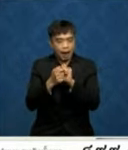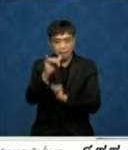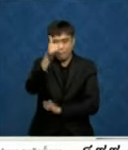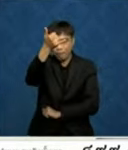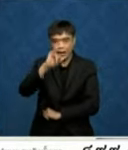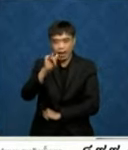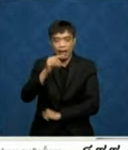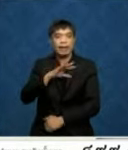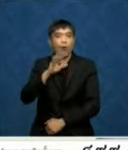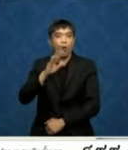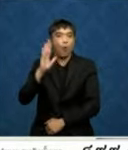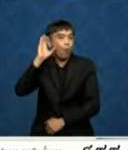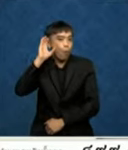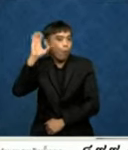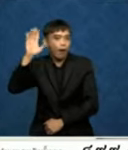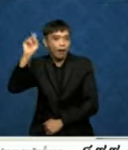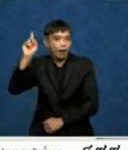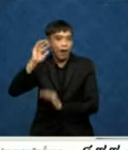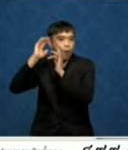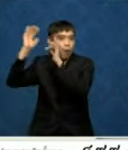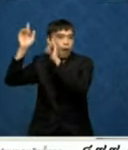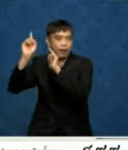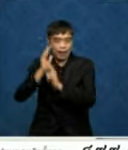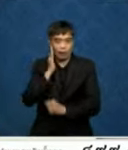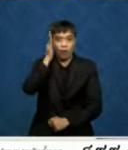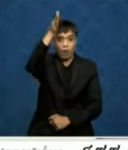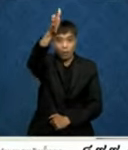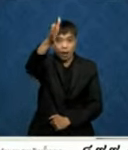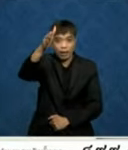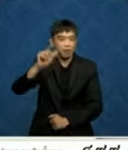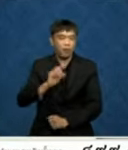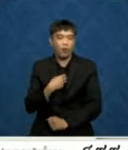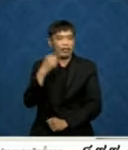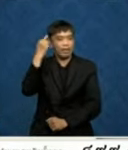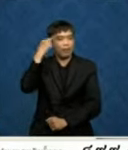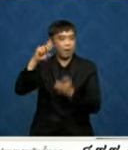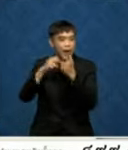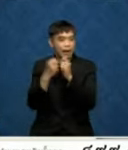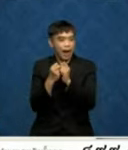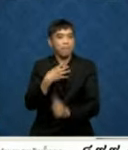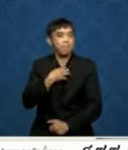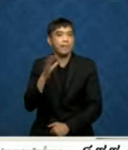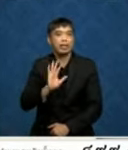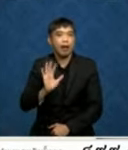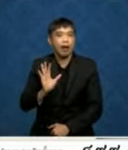ตถ้าหากเราดำเนินนโยบายการคลังไม่รอบคอบ